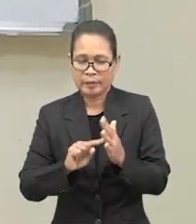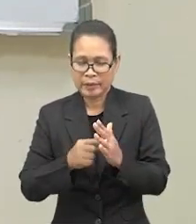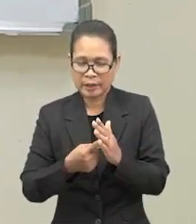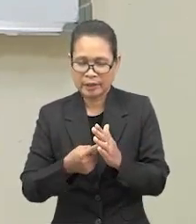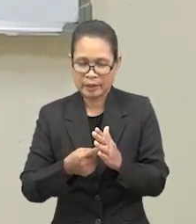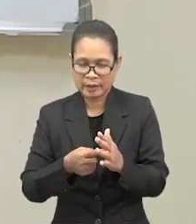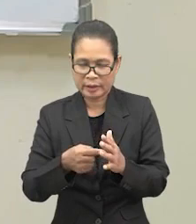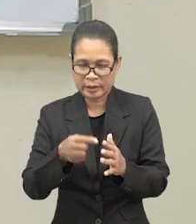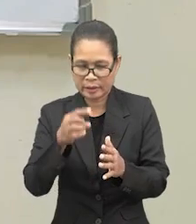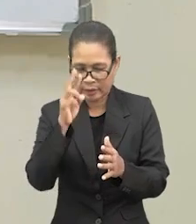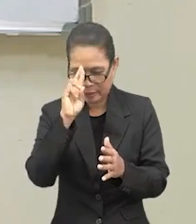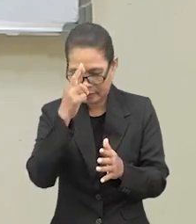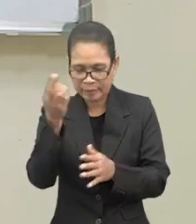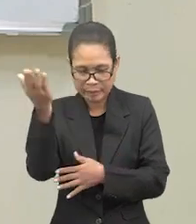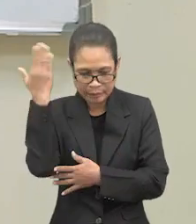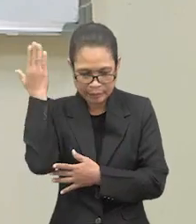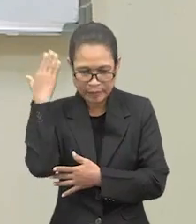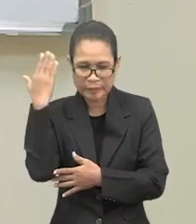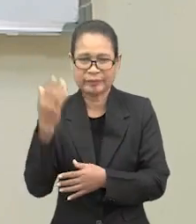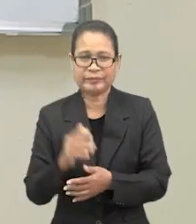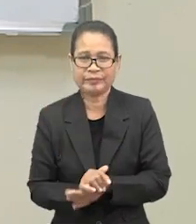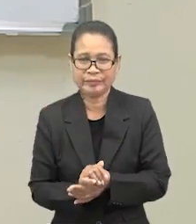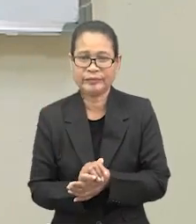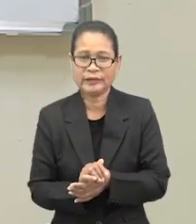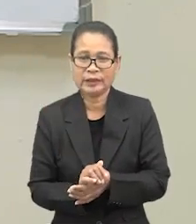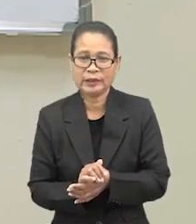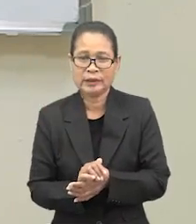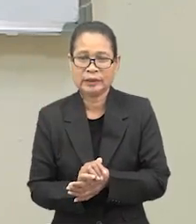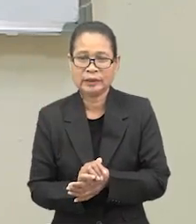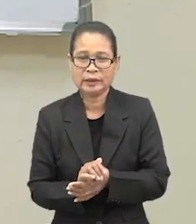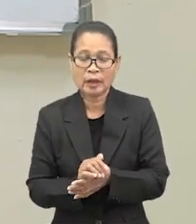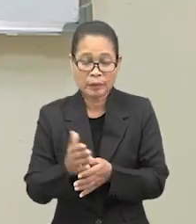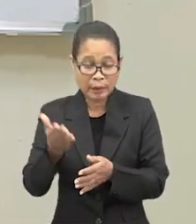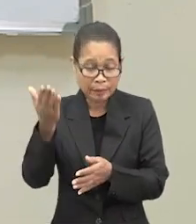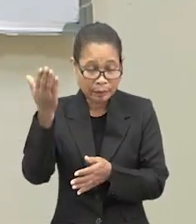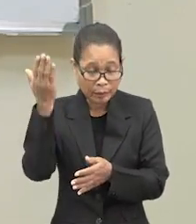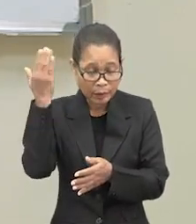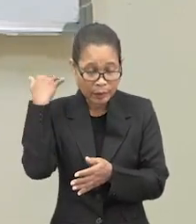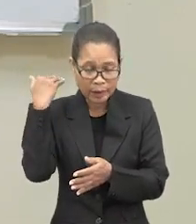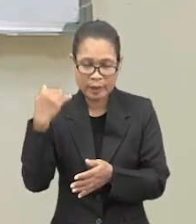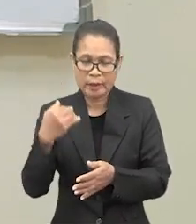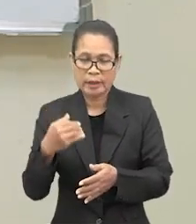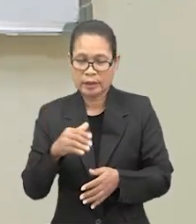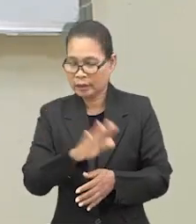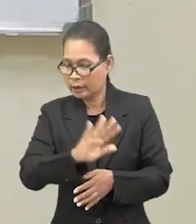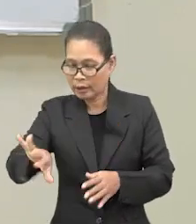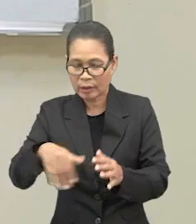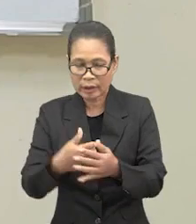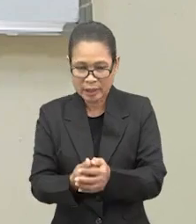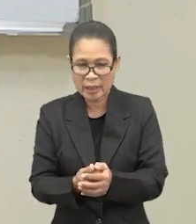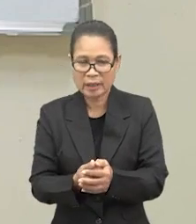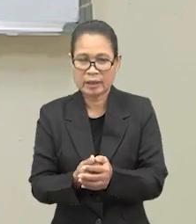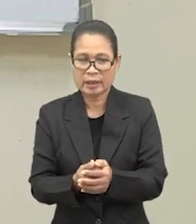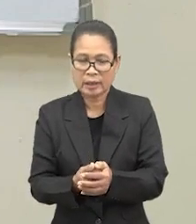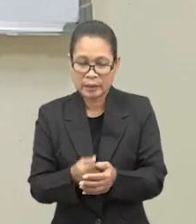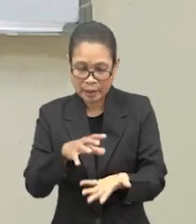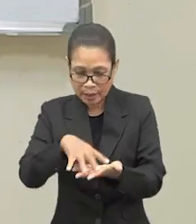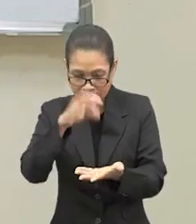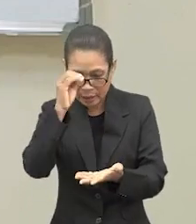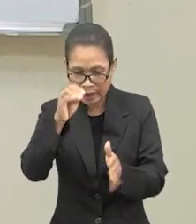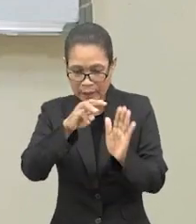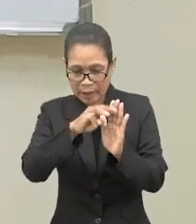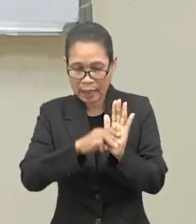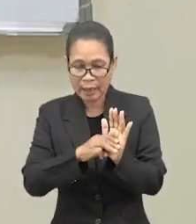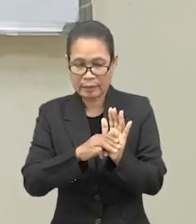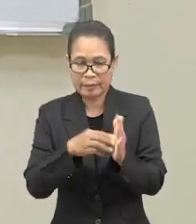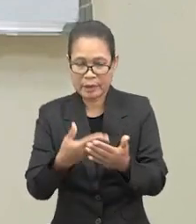đám nè khu xong rụng lực mê riêng chạm bằng tích thà ca phi màu muốn con bàn riêng ca